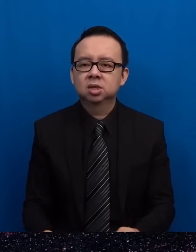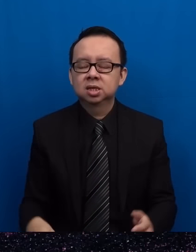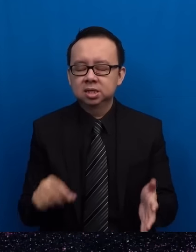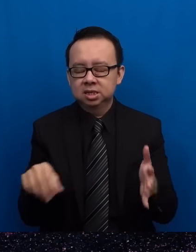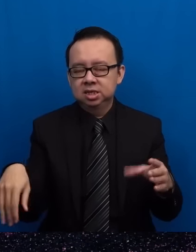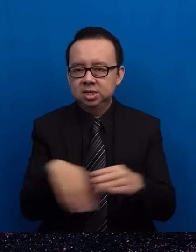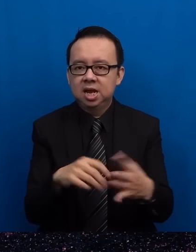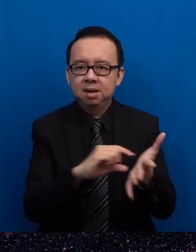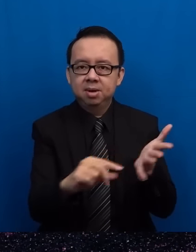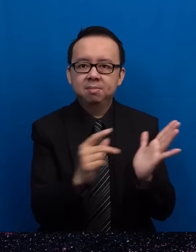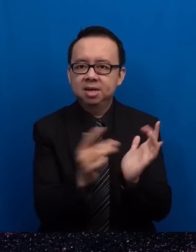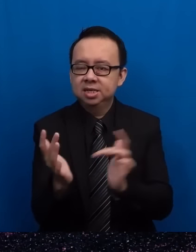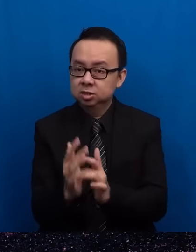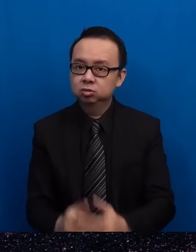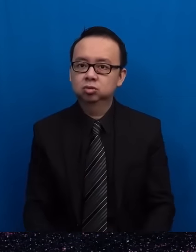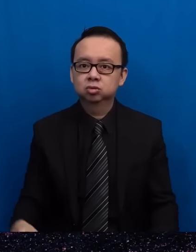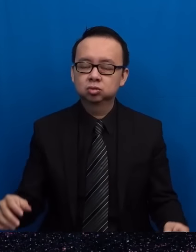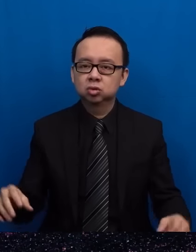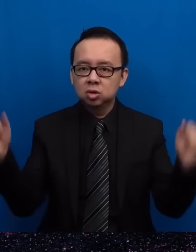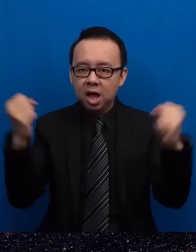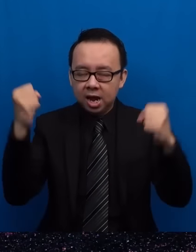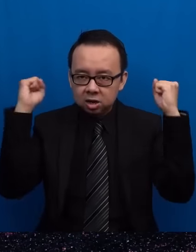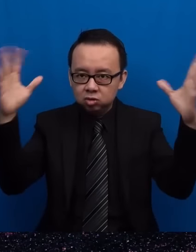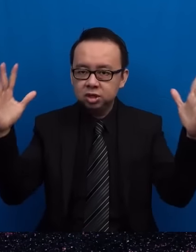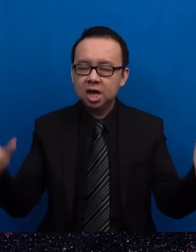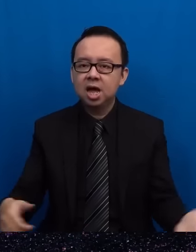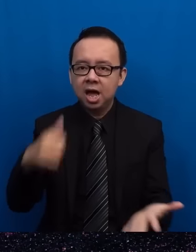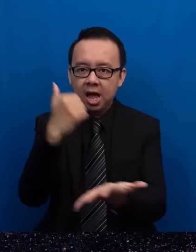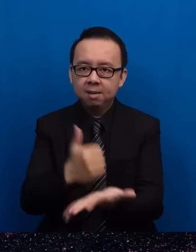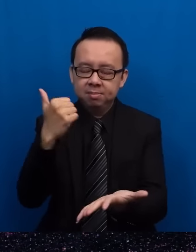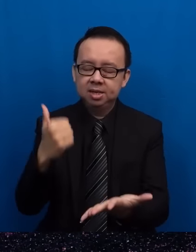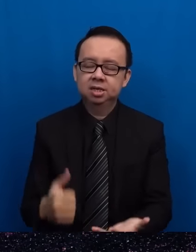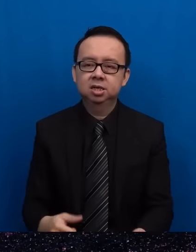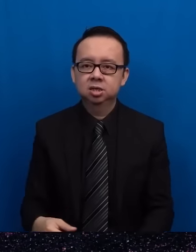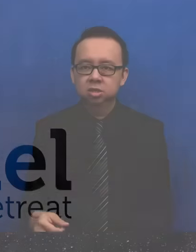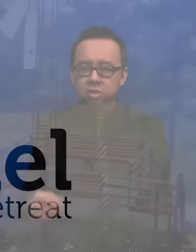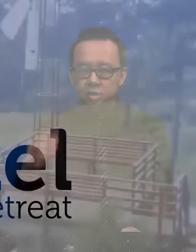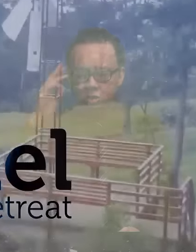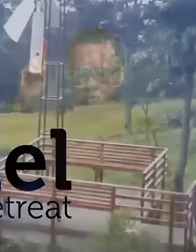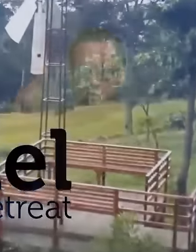dalam nama Yesus. Haleluya. Amin. Miss you, love you. God bless you.